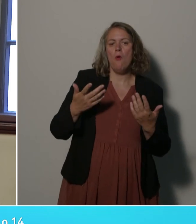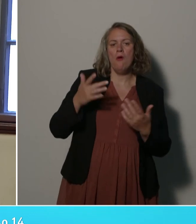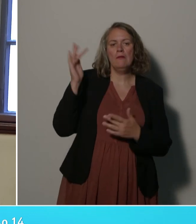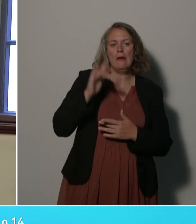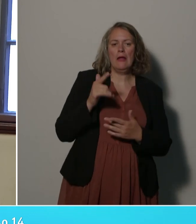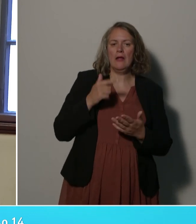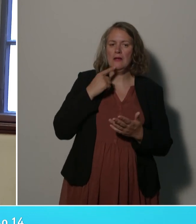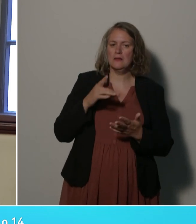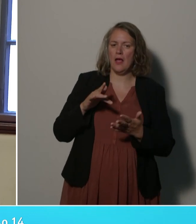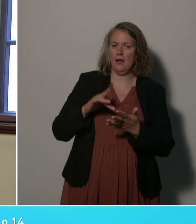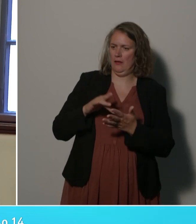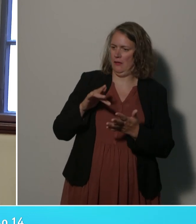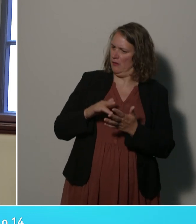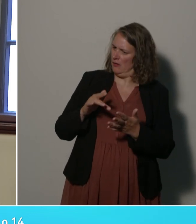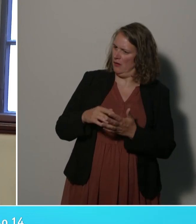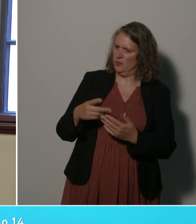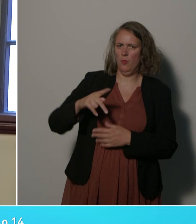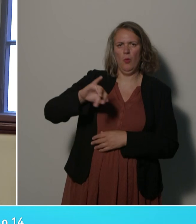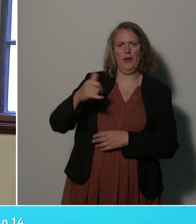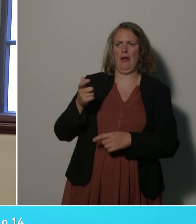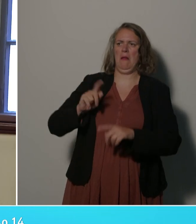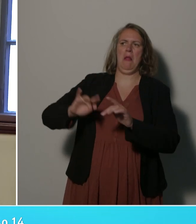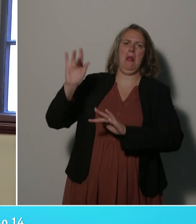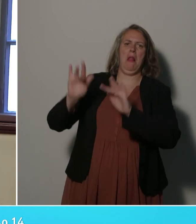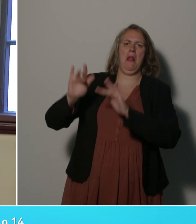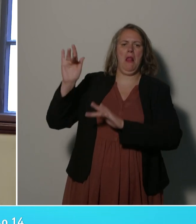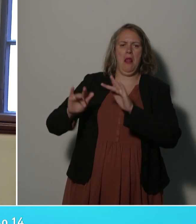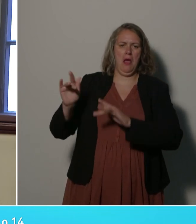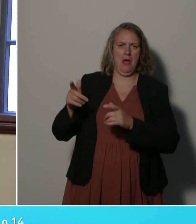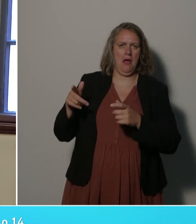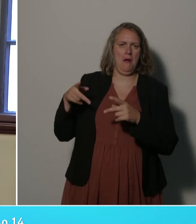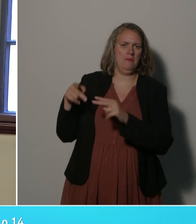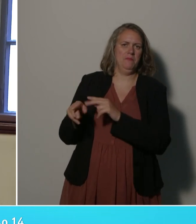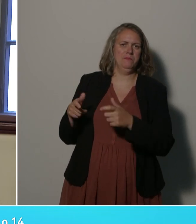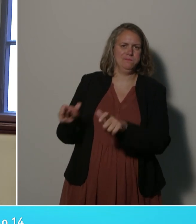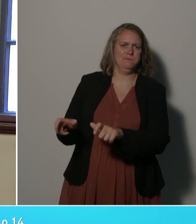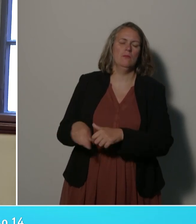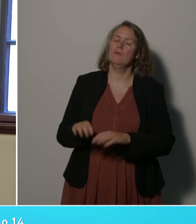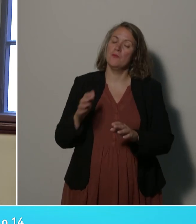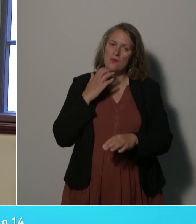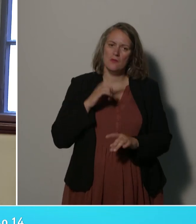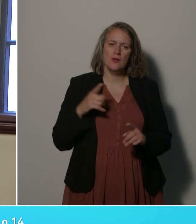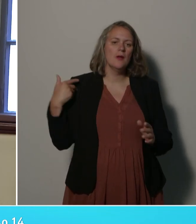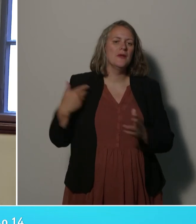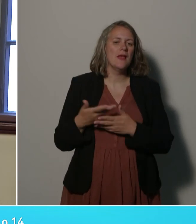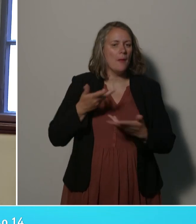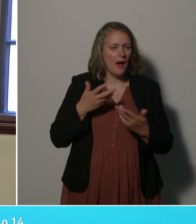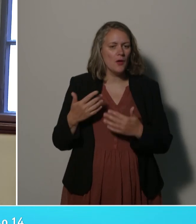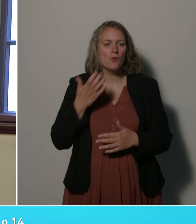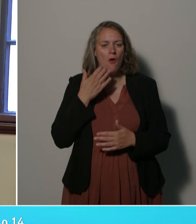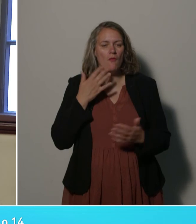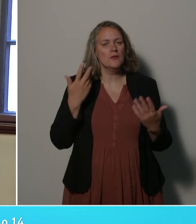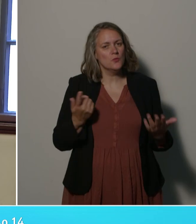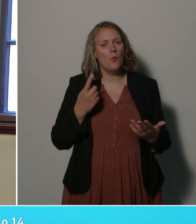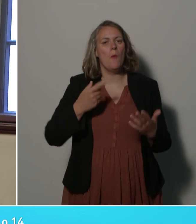ein Projekt irgendwo in Frage zu stellen. Und ich hoffe und ich denke auch nach dem bisherigen Beratungsverlauf, dass wir hier